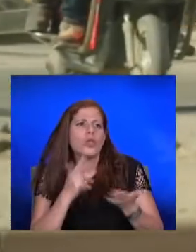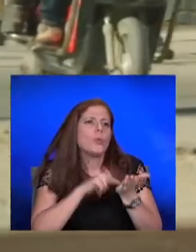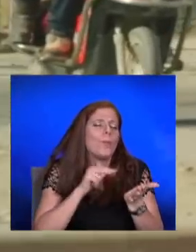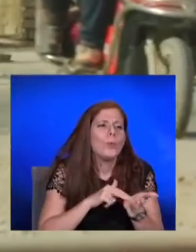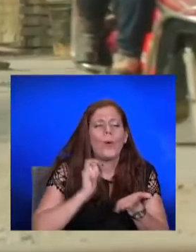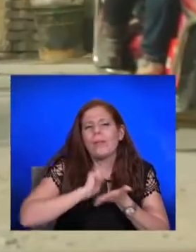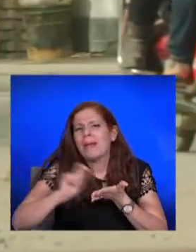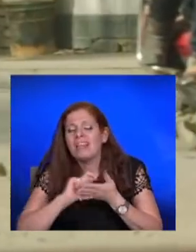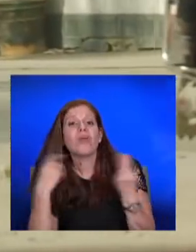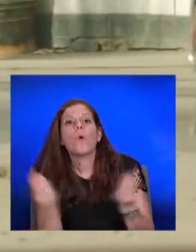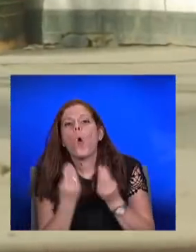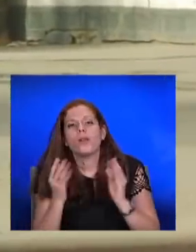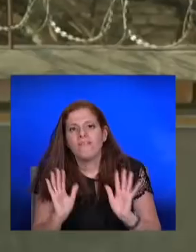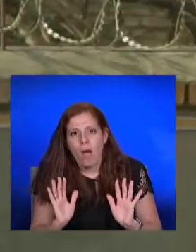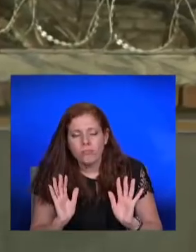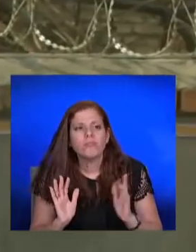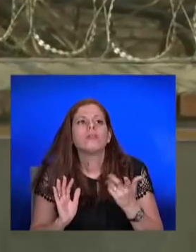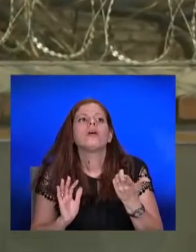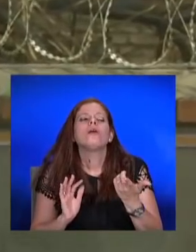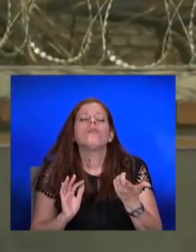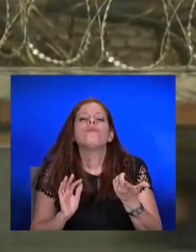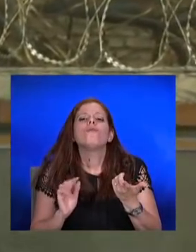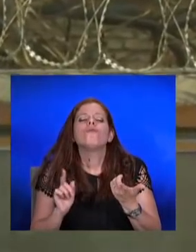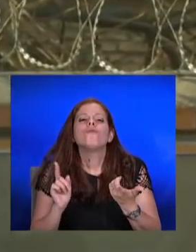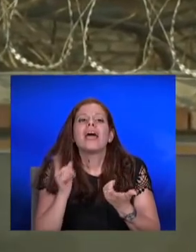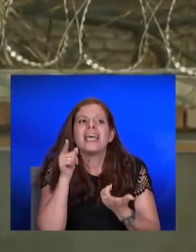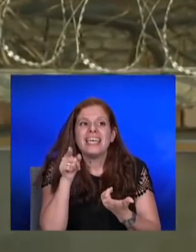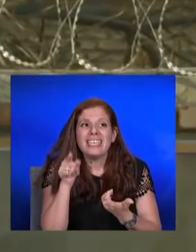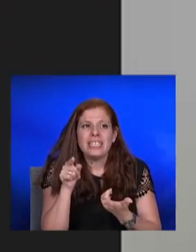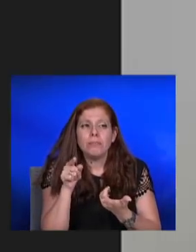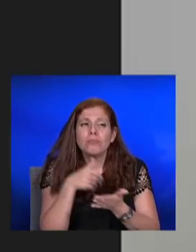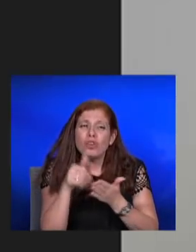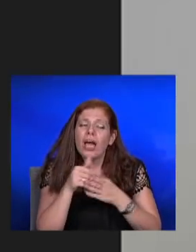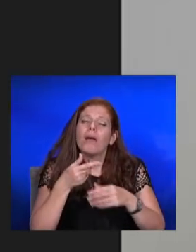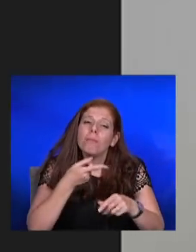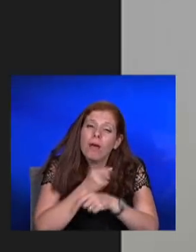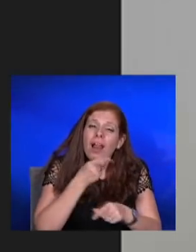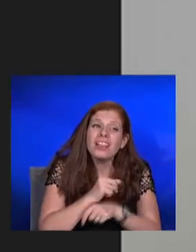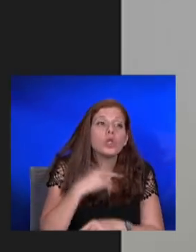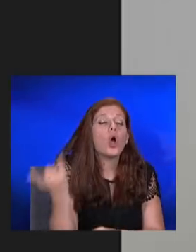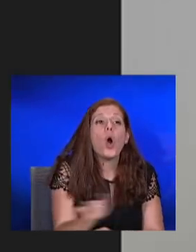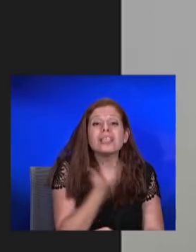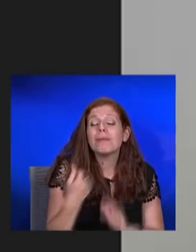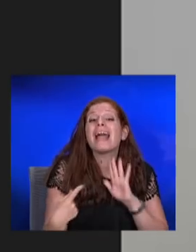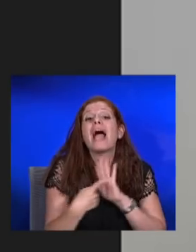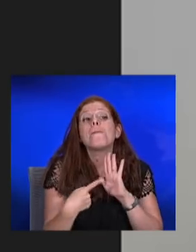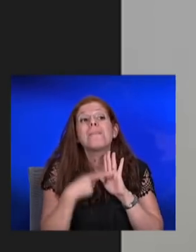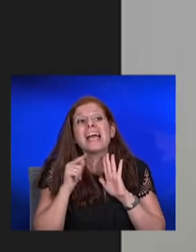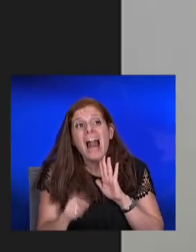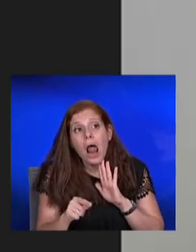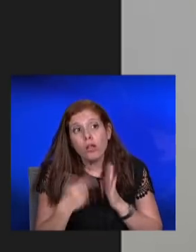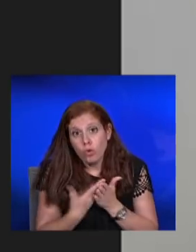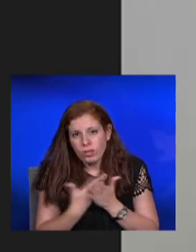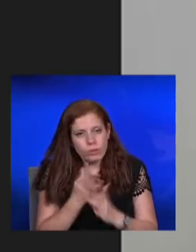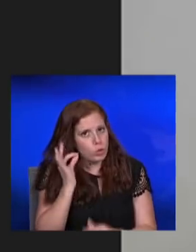letters, anything. And she's been harassed continuously and put on house arrest just because of the fact. And this is an 80-year-old